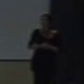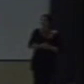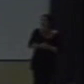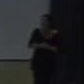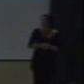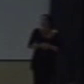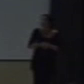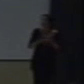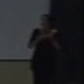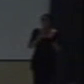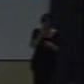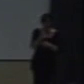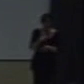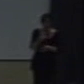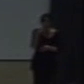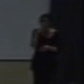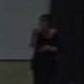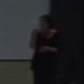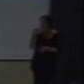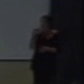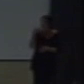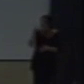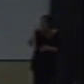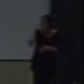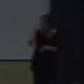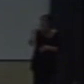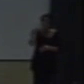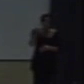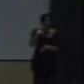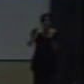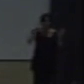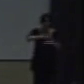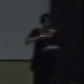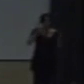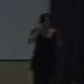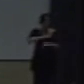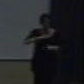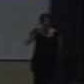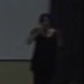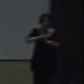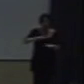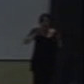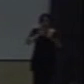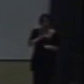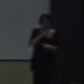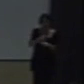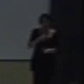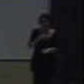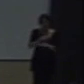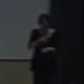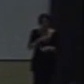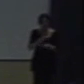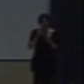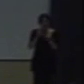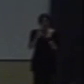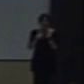Llavors vam comprovar què passava als porxos de la Boqueria i vaig passar-hi diverses nits per fer les imatges. Mentre feia la feina, pensava que